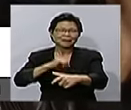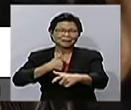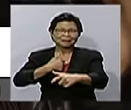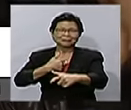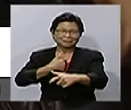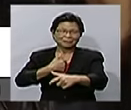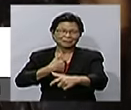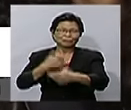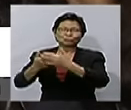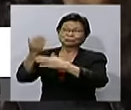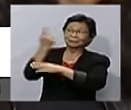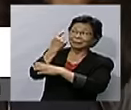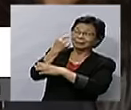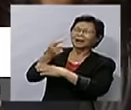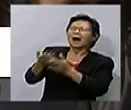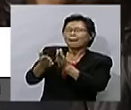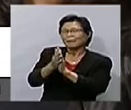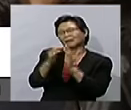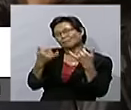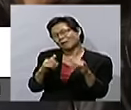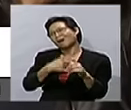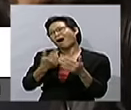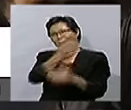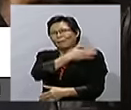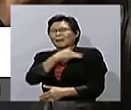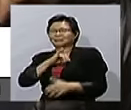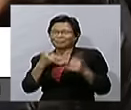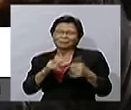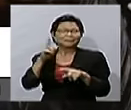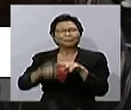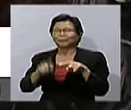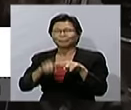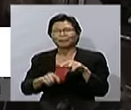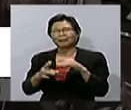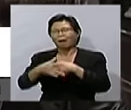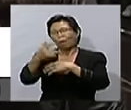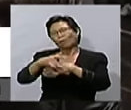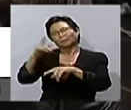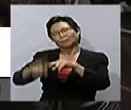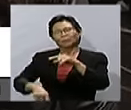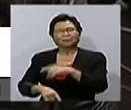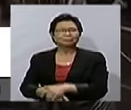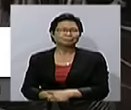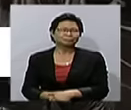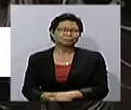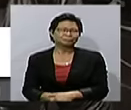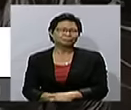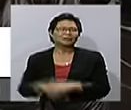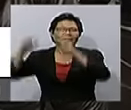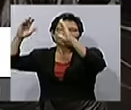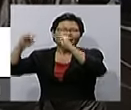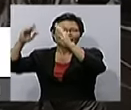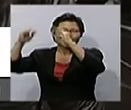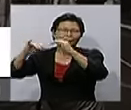sebenarnya mungkin tadi diminta untuk bermain, tetapi ialah tidak dapat bersama dengan lebih awal. Jadi harapan